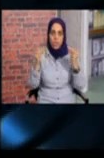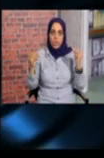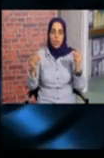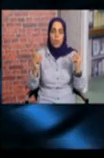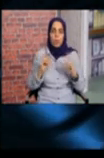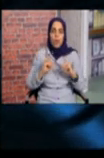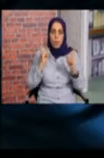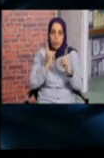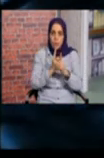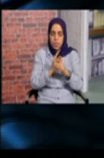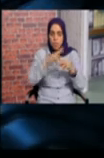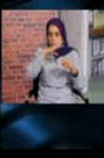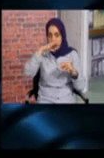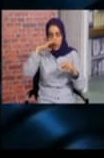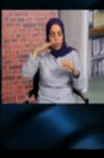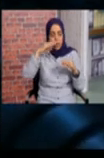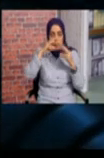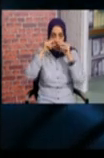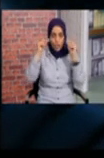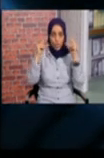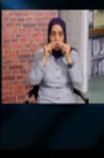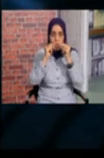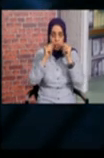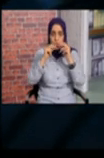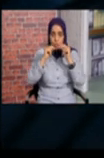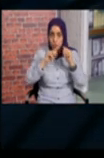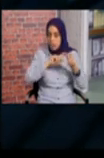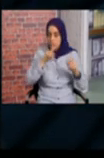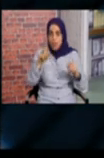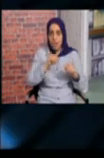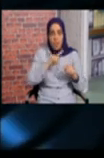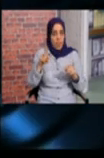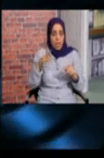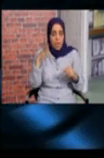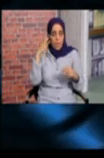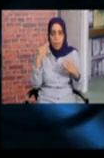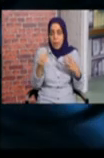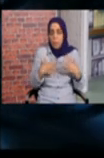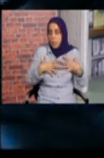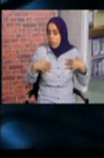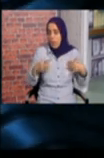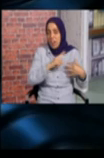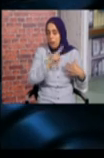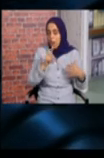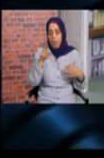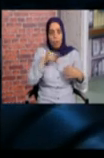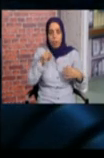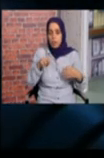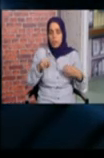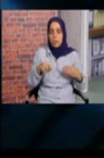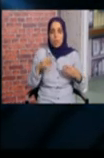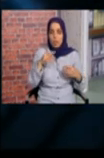المعتقدات السائده ان الحشيش مش ادمان، وان الحشيش دي حاجه لطيفه كده فور فن في الرحلات او في الافراح منتشره. لا،